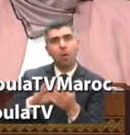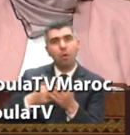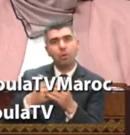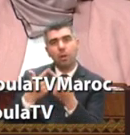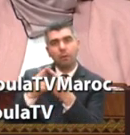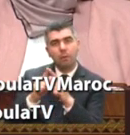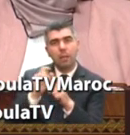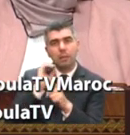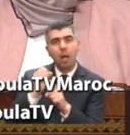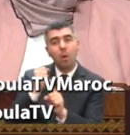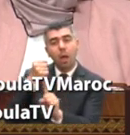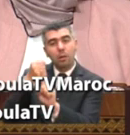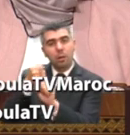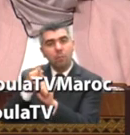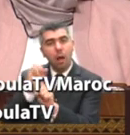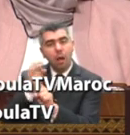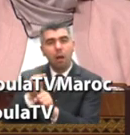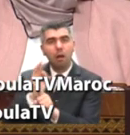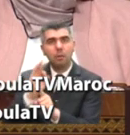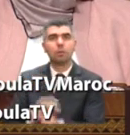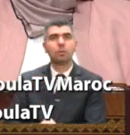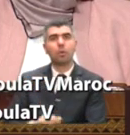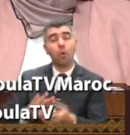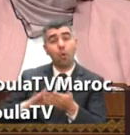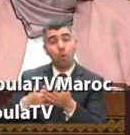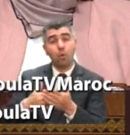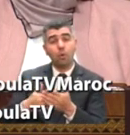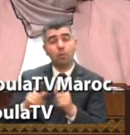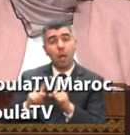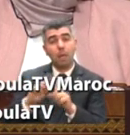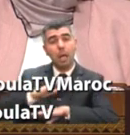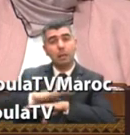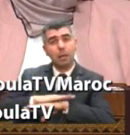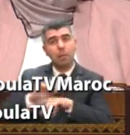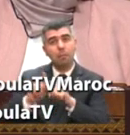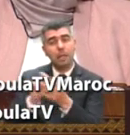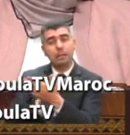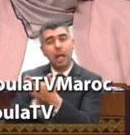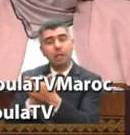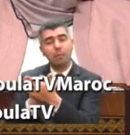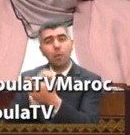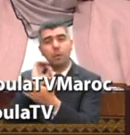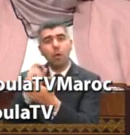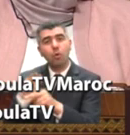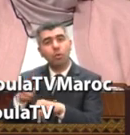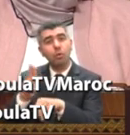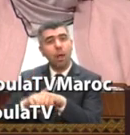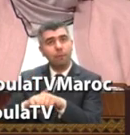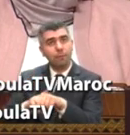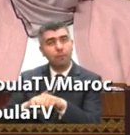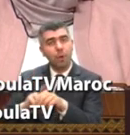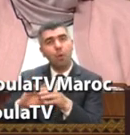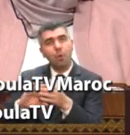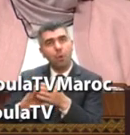صلاحيات دستورية، طبعا تطبيقا لقاعدة اقتران المسؤولية بالمحاسبة، والتي تقع تحت